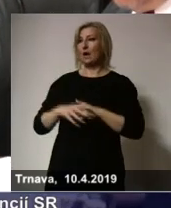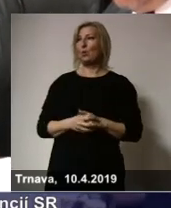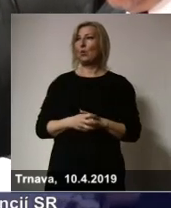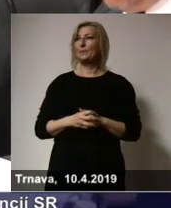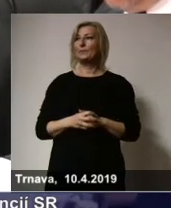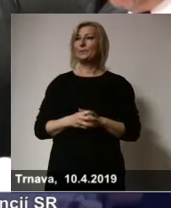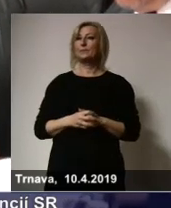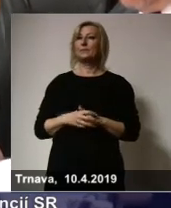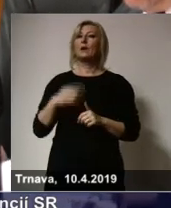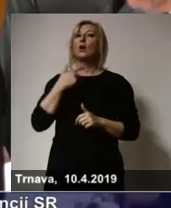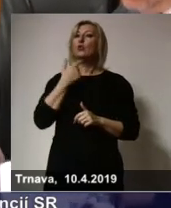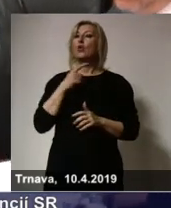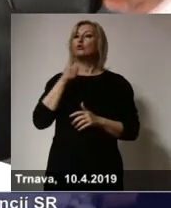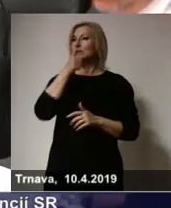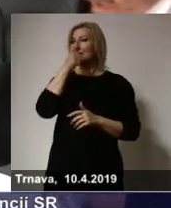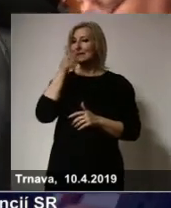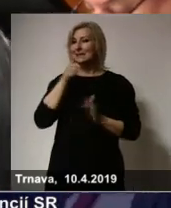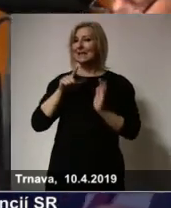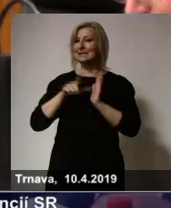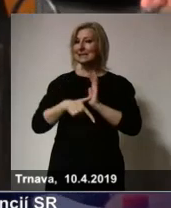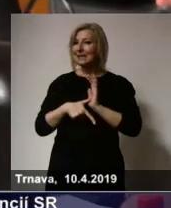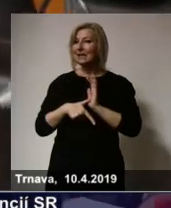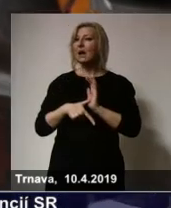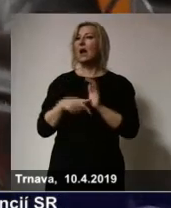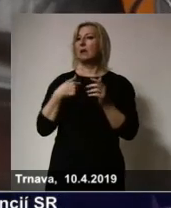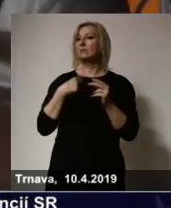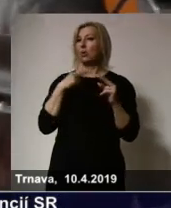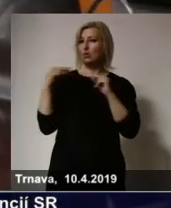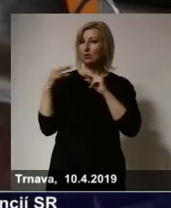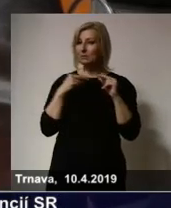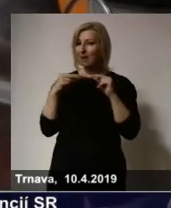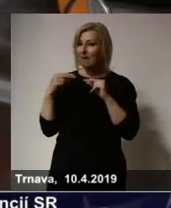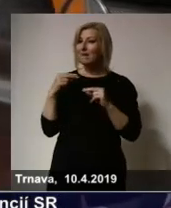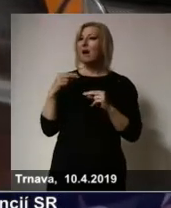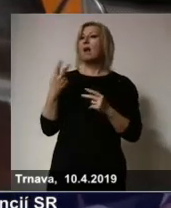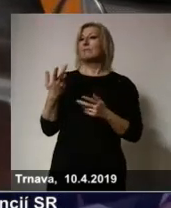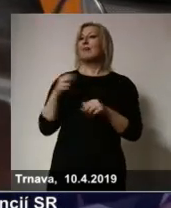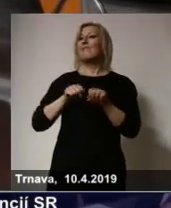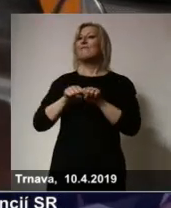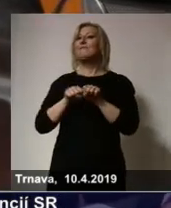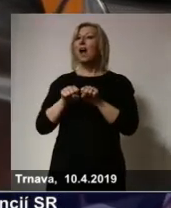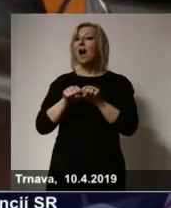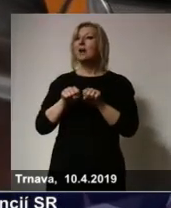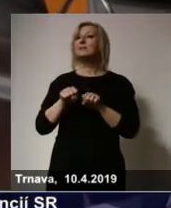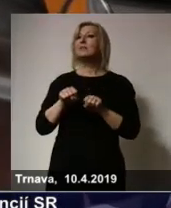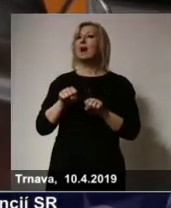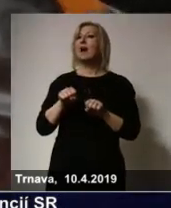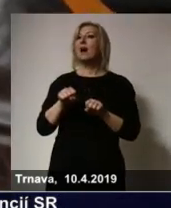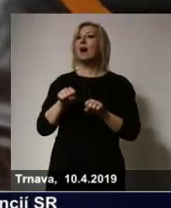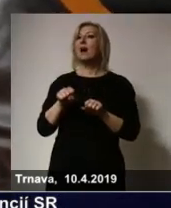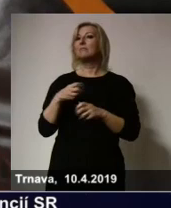S Košickým a Nitrianským samosprávnym krajom som rozprával. Ambícia vlády je tieto zdroje, čo sa